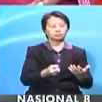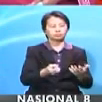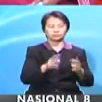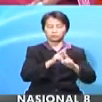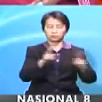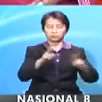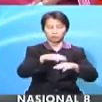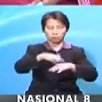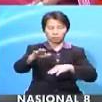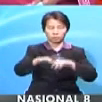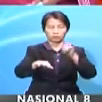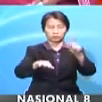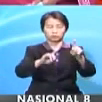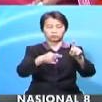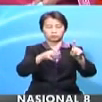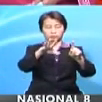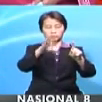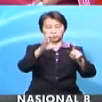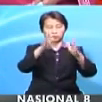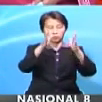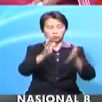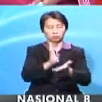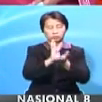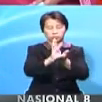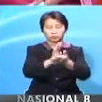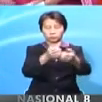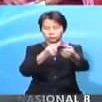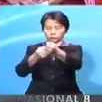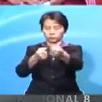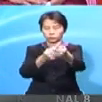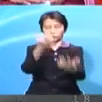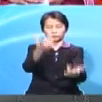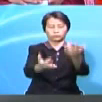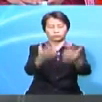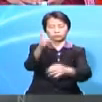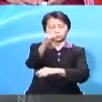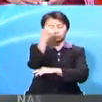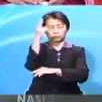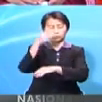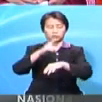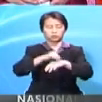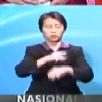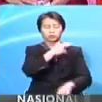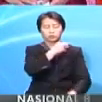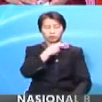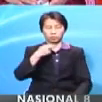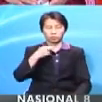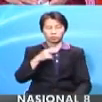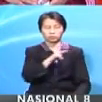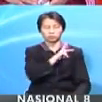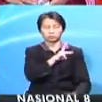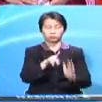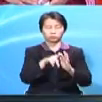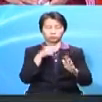menghantar 1500 anggotanya membantu memadam kebakaran hutan di Sumatera